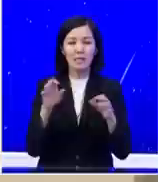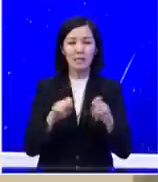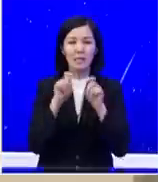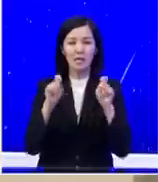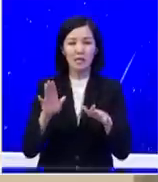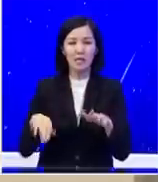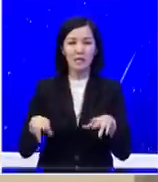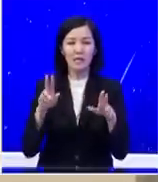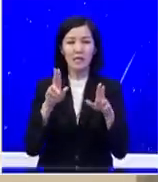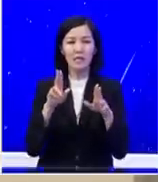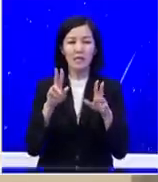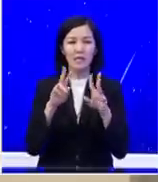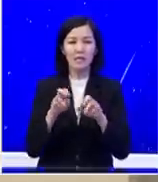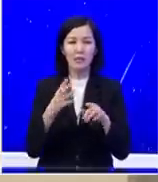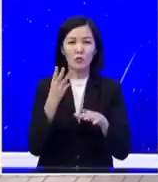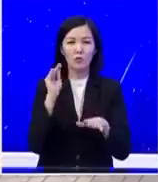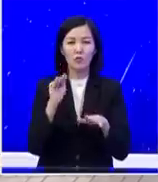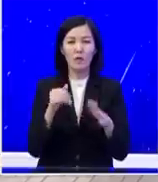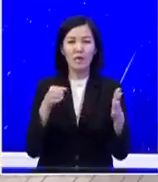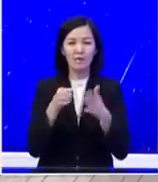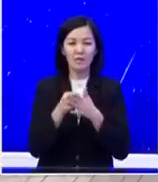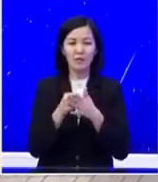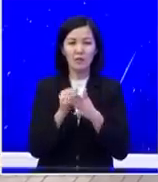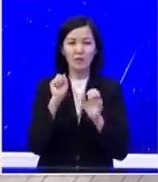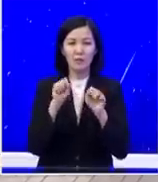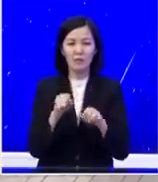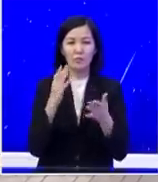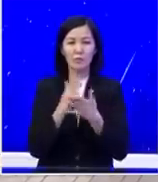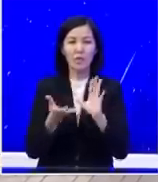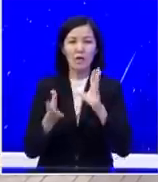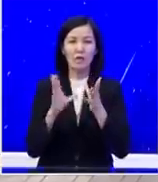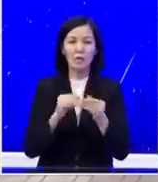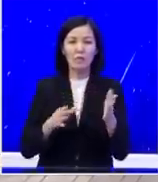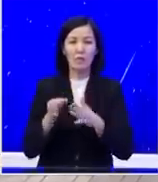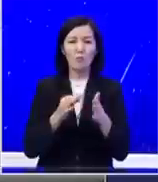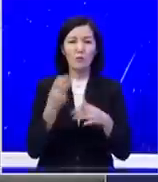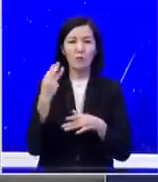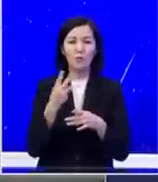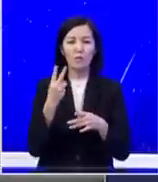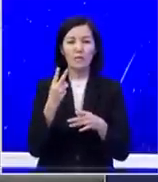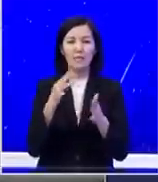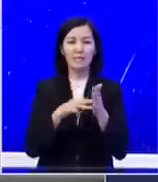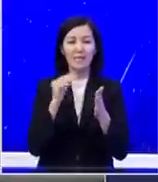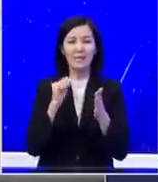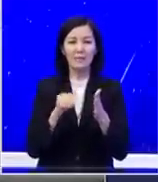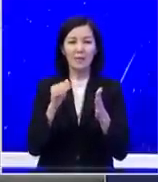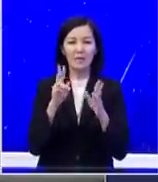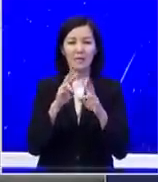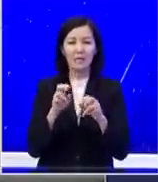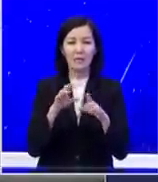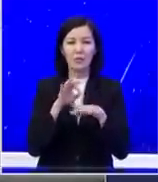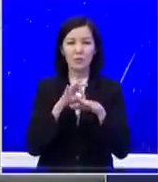кейін зерттеулердің санын 3000-ға жеткізуге мүмкіндік бар. Ал жалпы облыста бүгінгі дейін 38000-нан астам зерттеулер